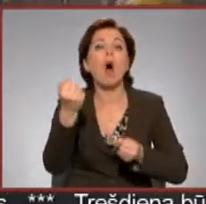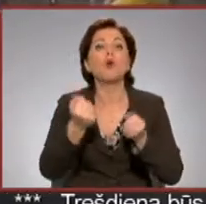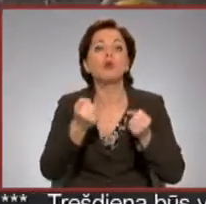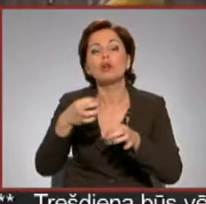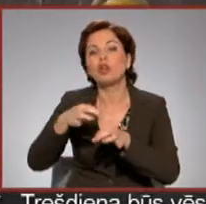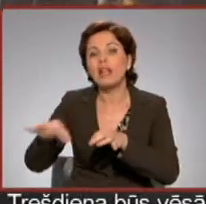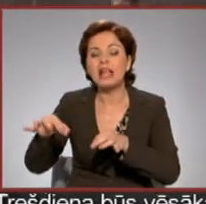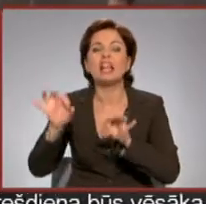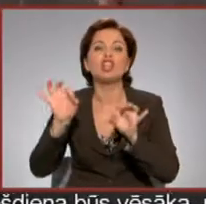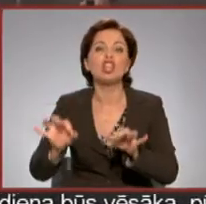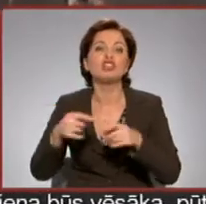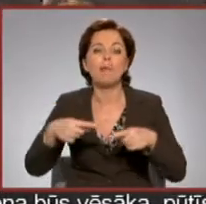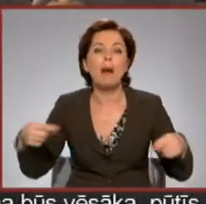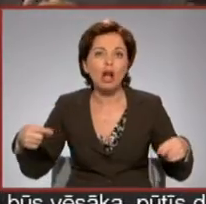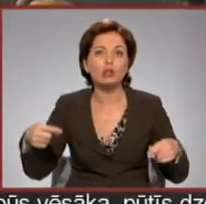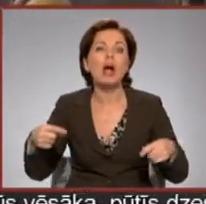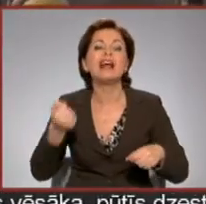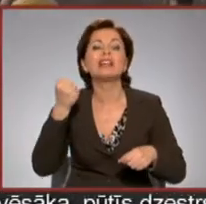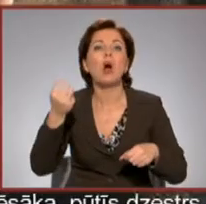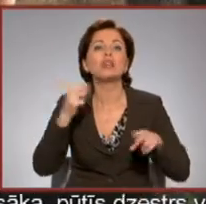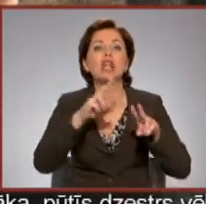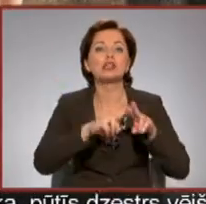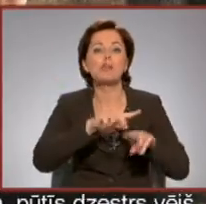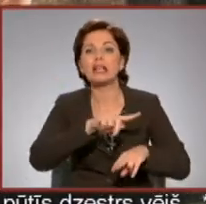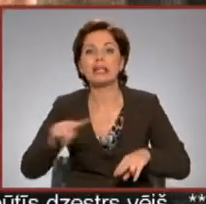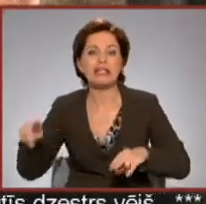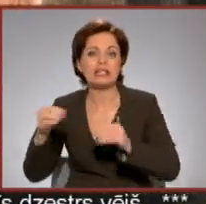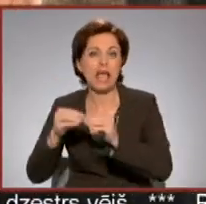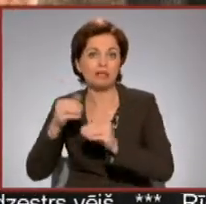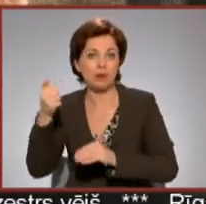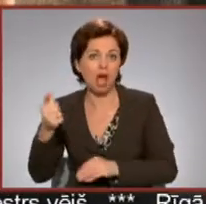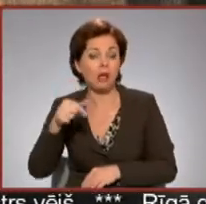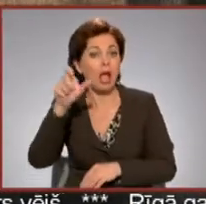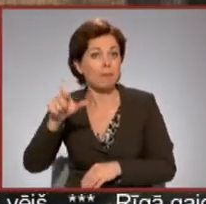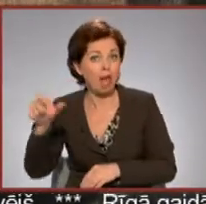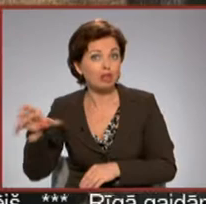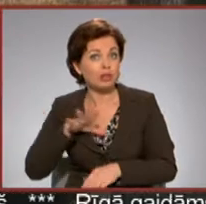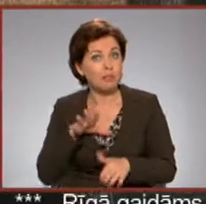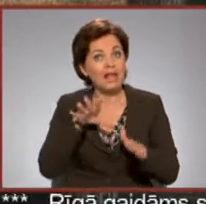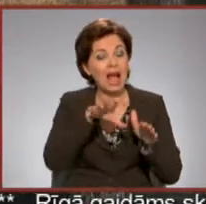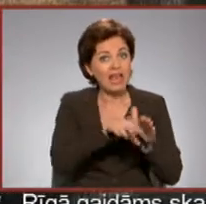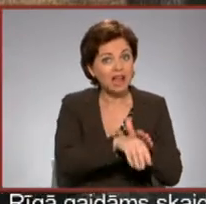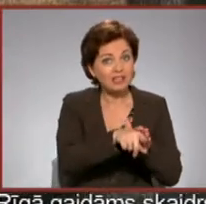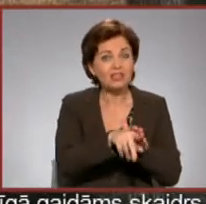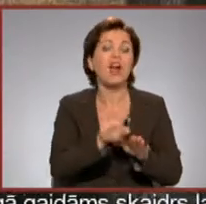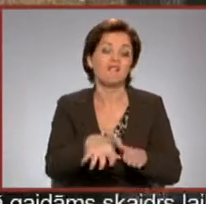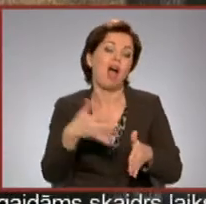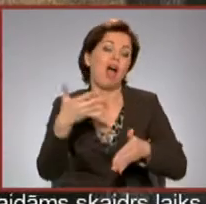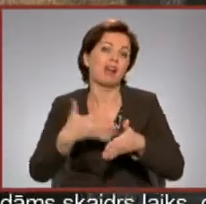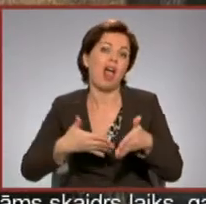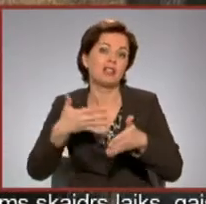mantas bojāšanu draud cietumsots līdz pat 10 gadiem. Ka viss šīs personas, kas bija iesaistīts šajā te notikumā, var noteikti droši reiķināties ar to,